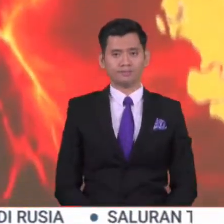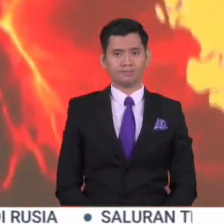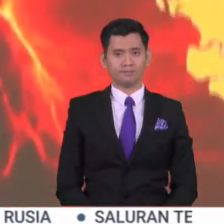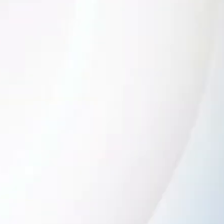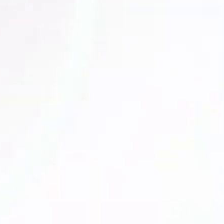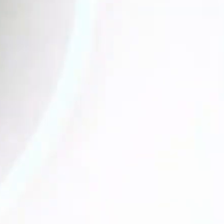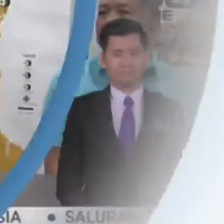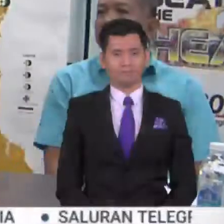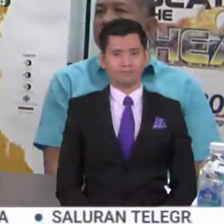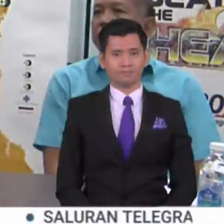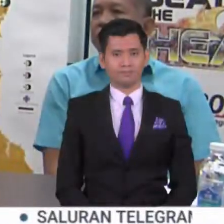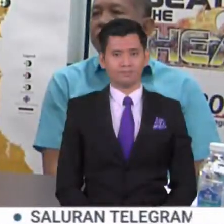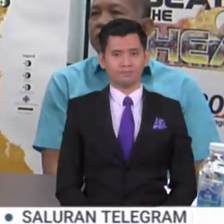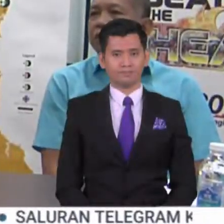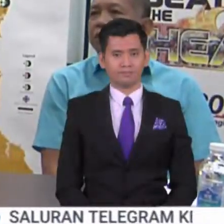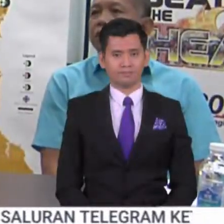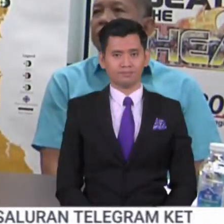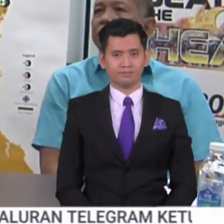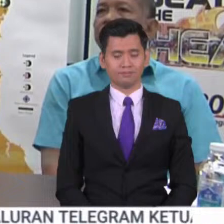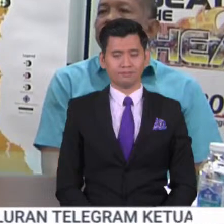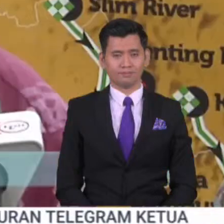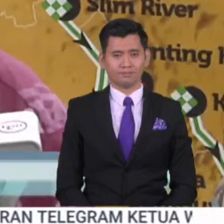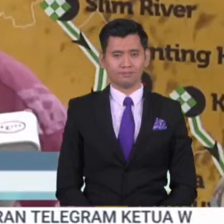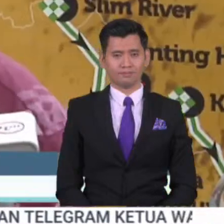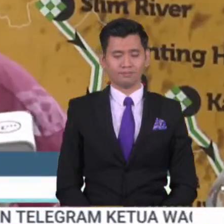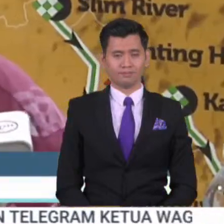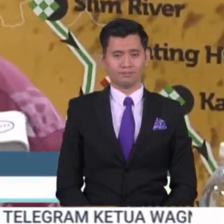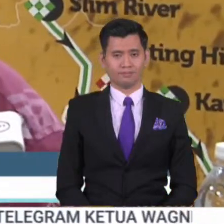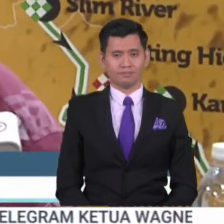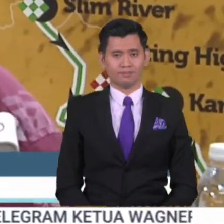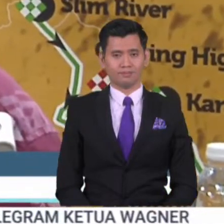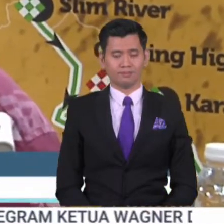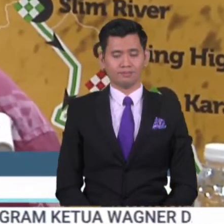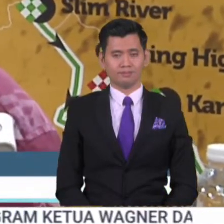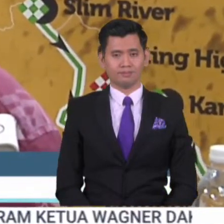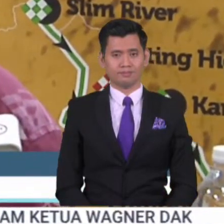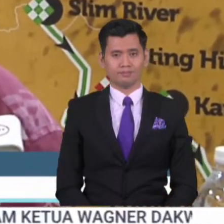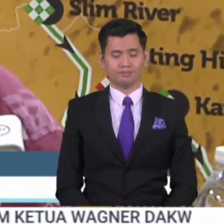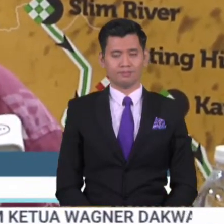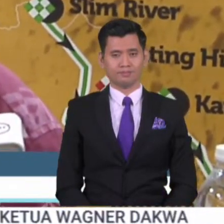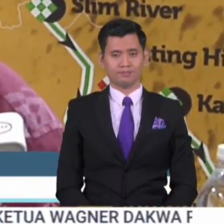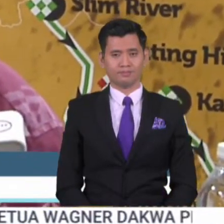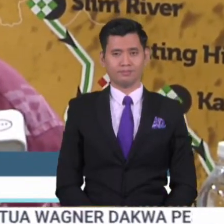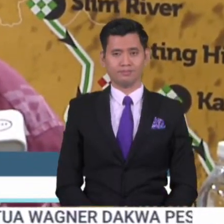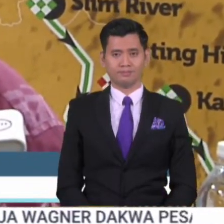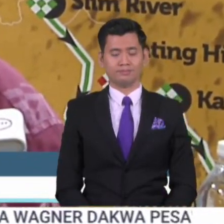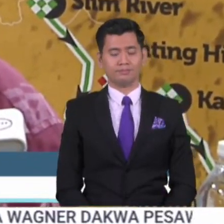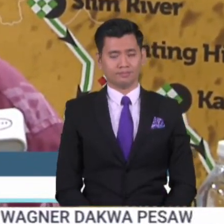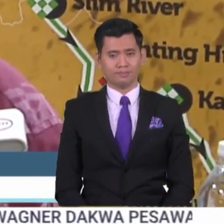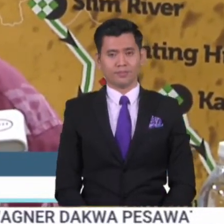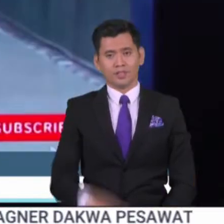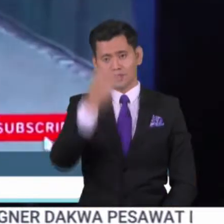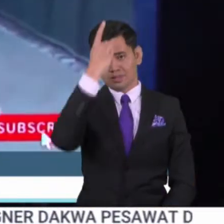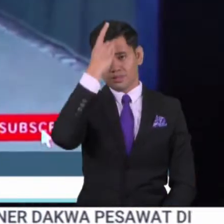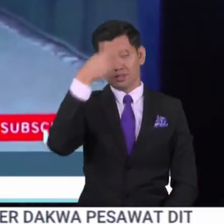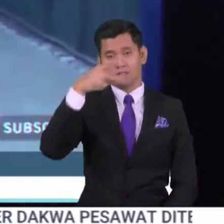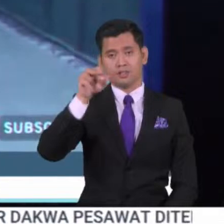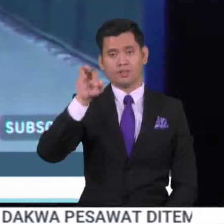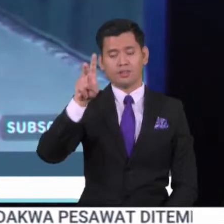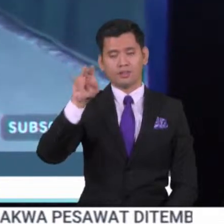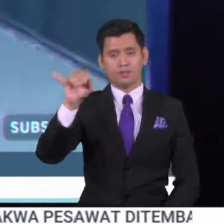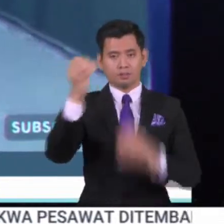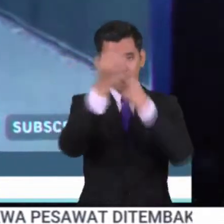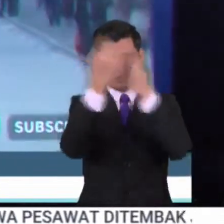ini setakat ni jumlah penajaan yang dah ada nanti Insyaallah dalam perkembangan yang sama Datuk Ahmad shapawi turut